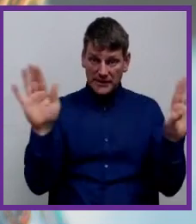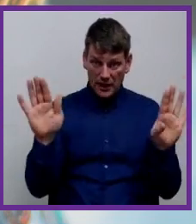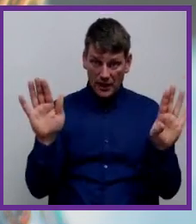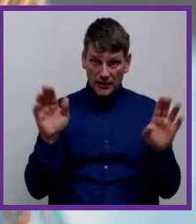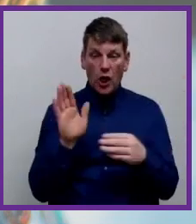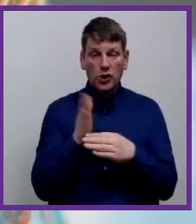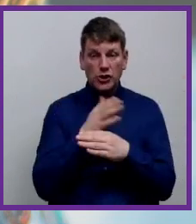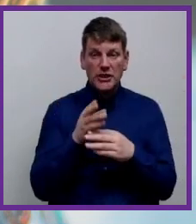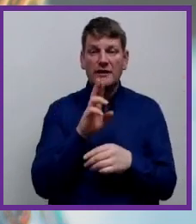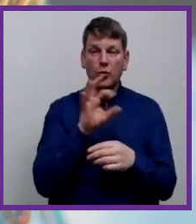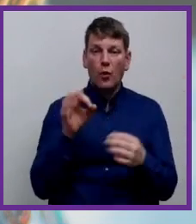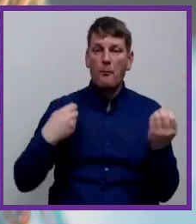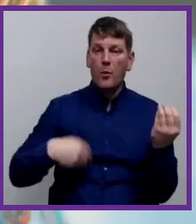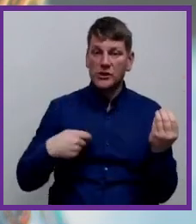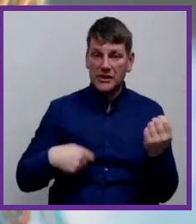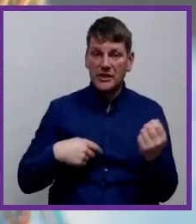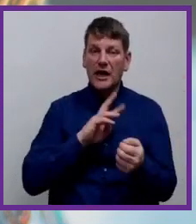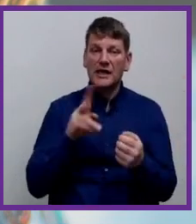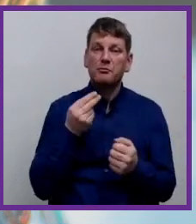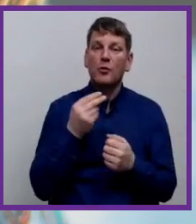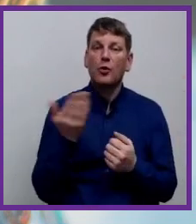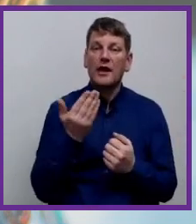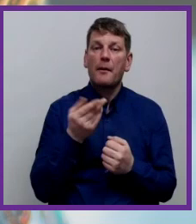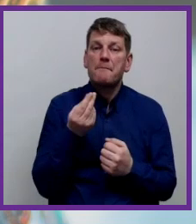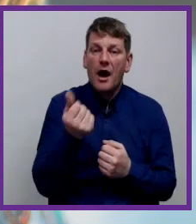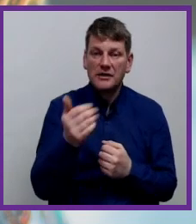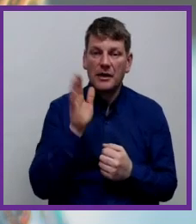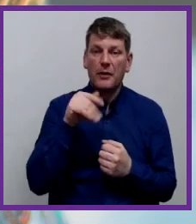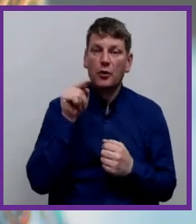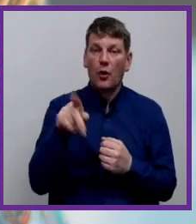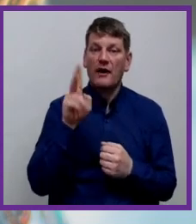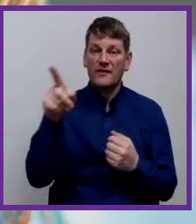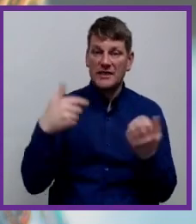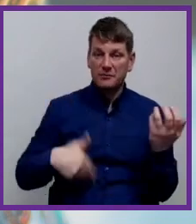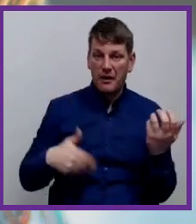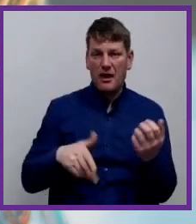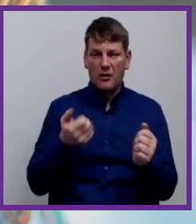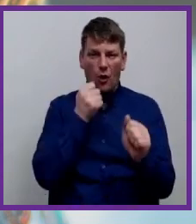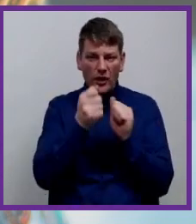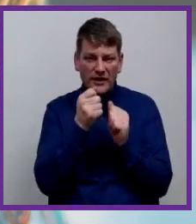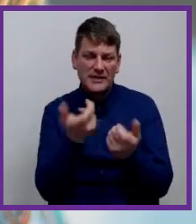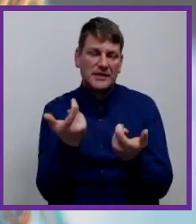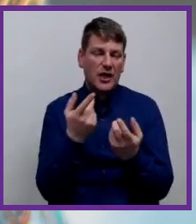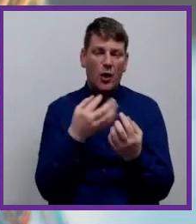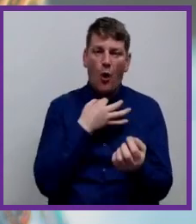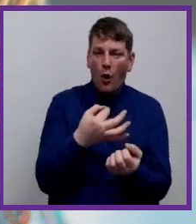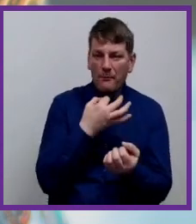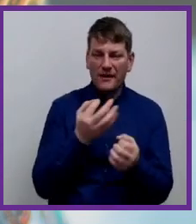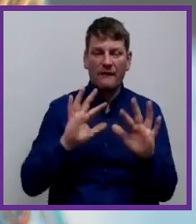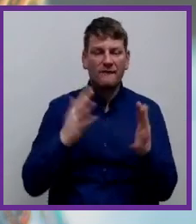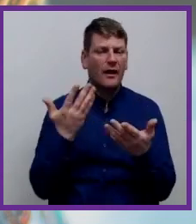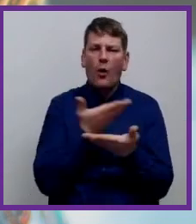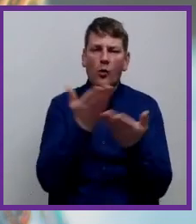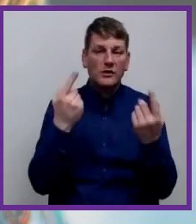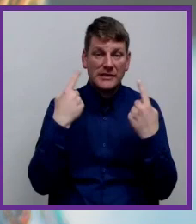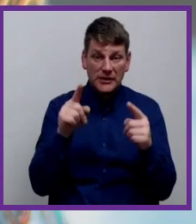atšķirībā no muziķiem, kuriem maksā par to, ka viņi spēlē orķestrī, operā, jeb kaut kur citur,